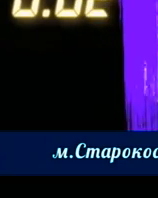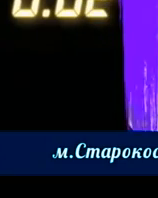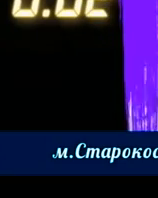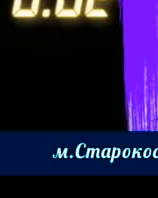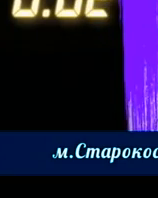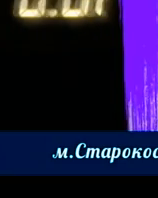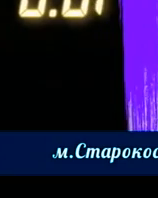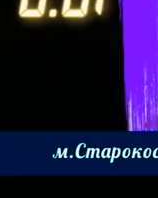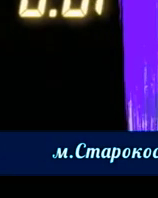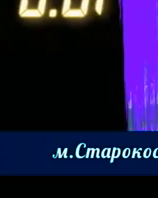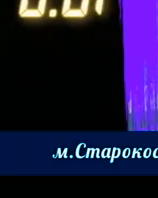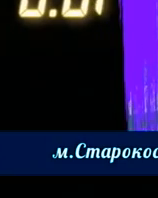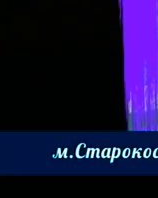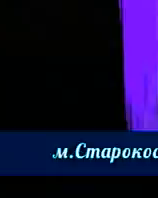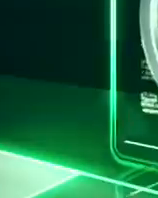Музика